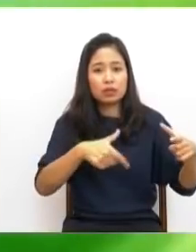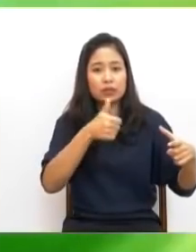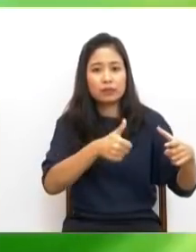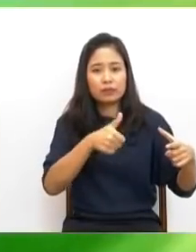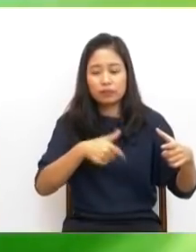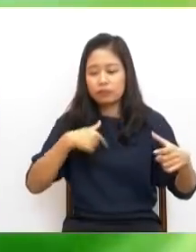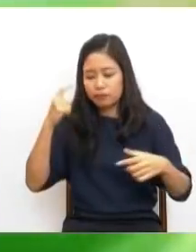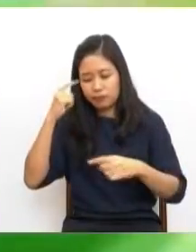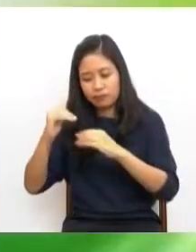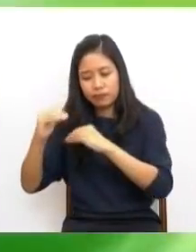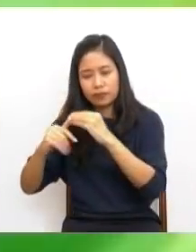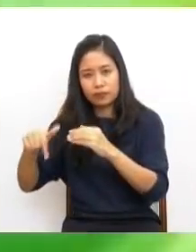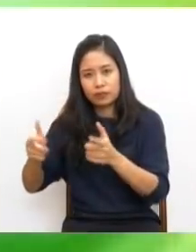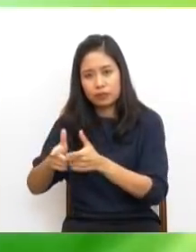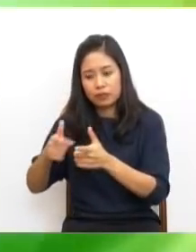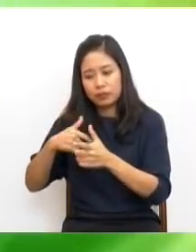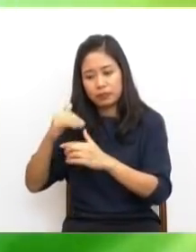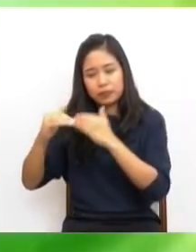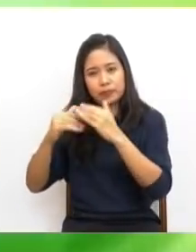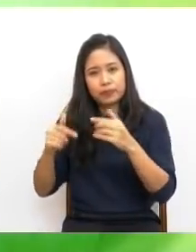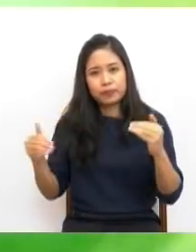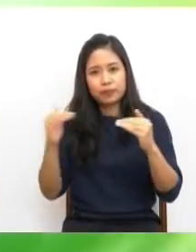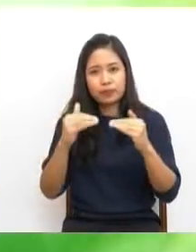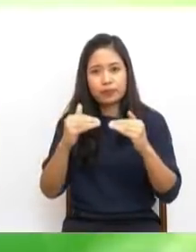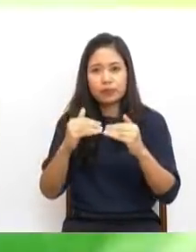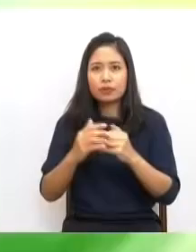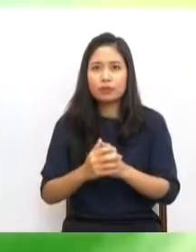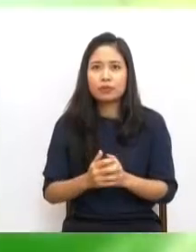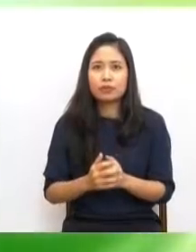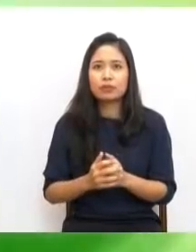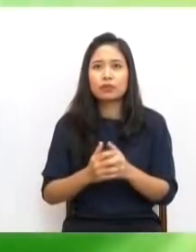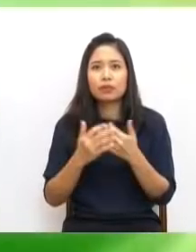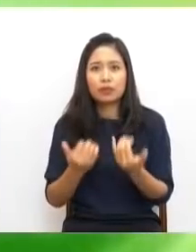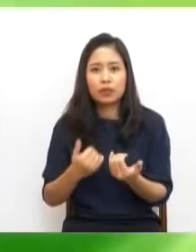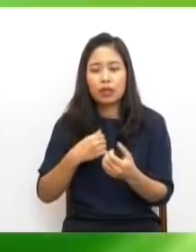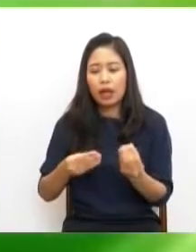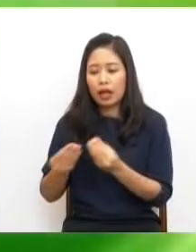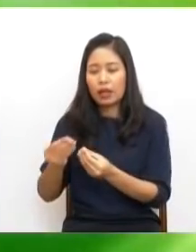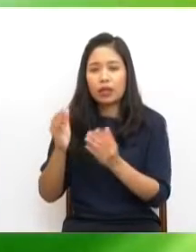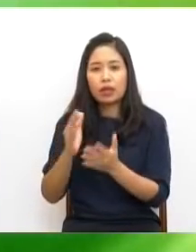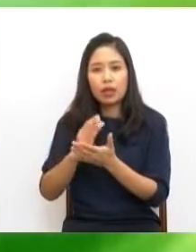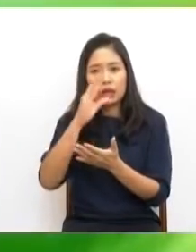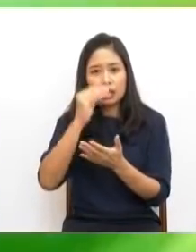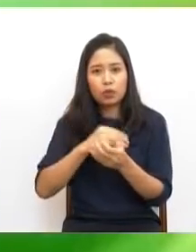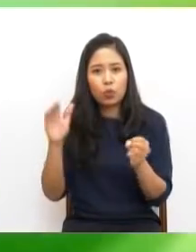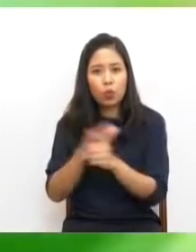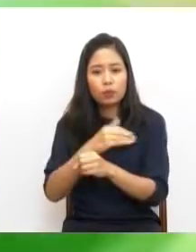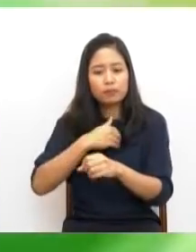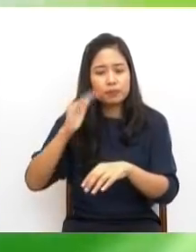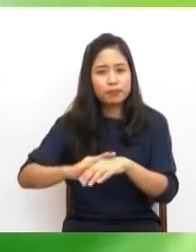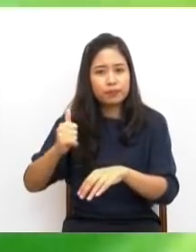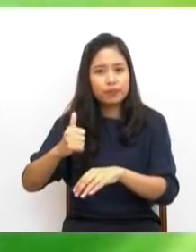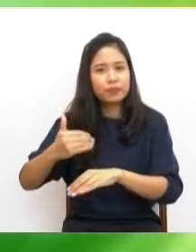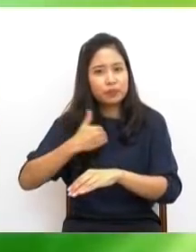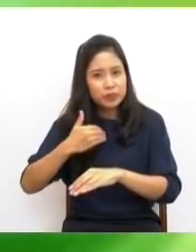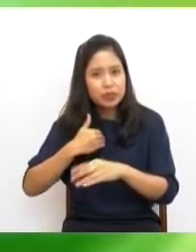โดยให้นักเรียนเนี่ยไม่มีค่าใช้จ่ายเพิ่มขึ้นได้เรียนที่ไหนได้เรียนในโรงเรียนที่มีห้องเรียนที่มีประสิทธิภาพมี